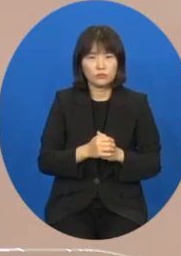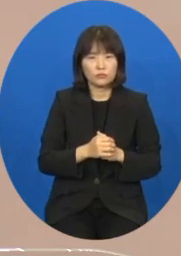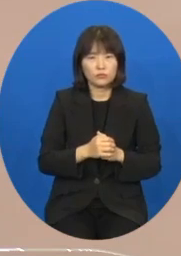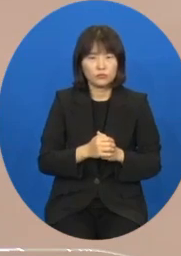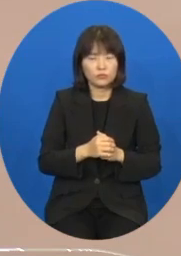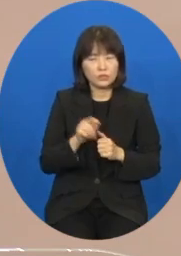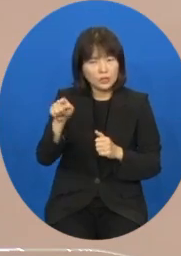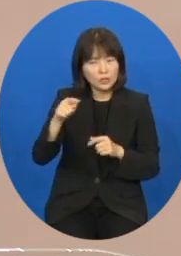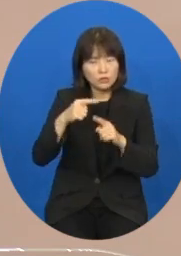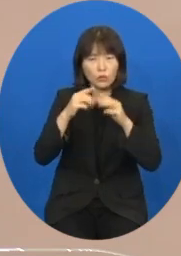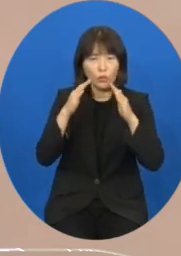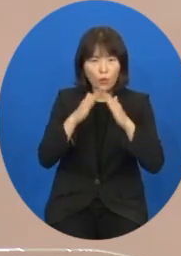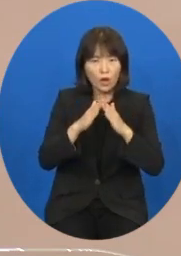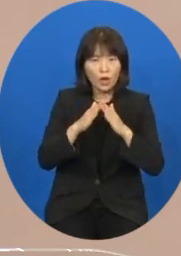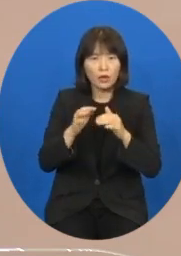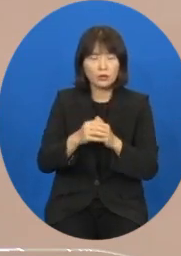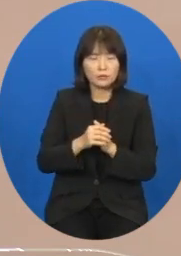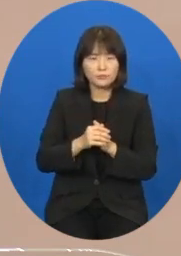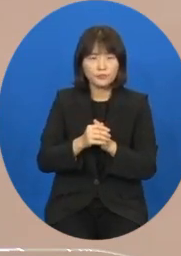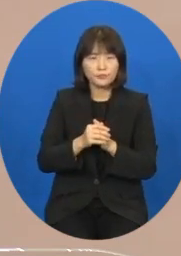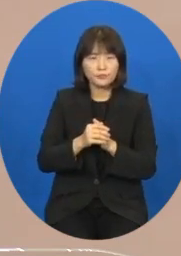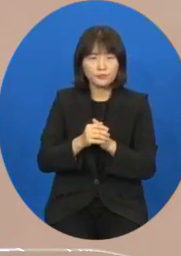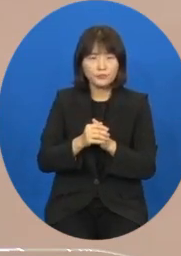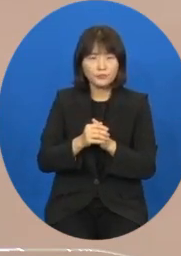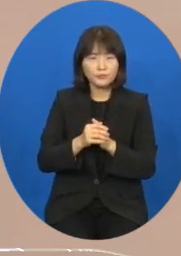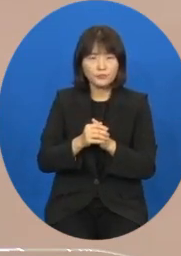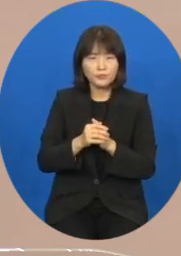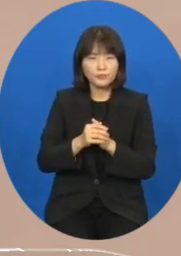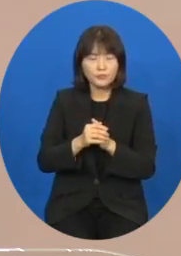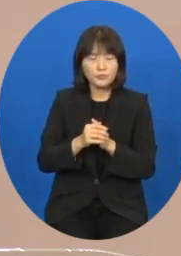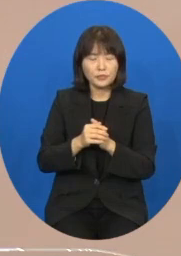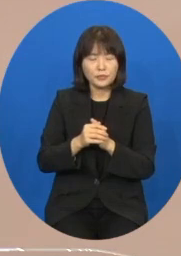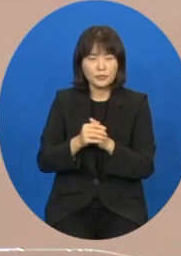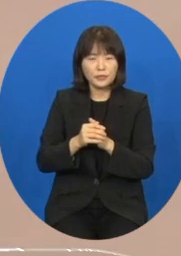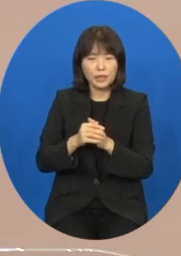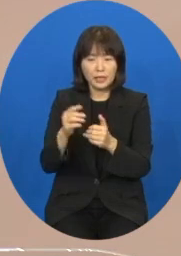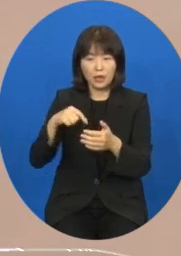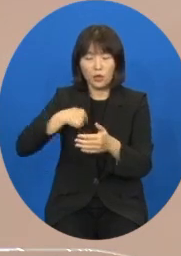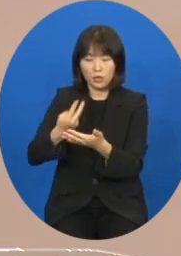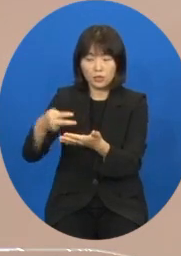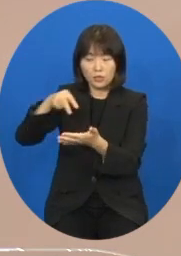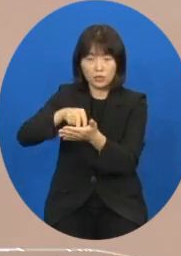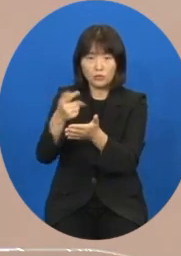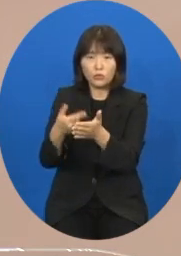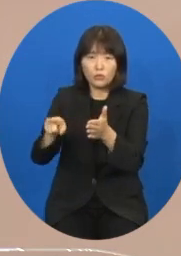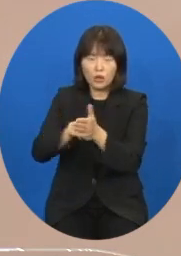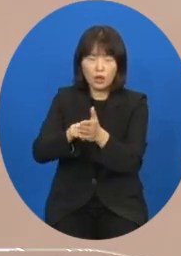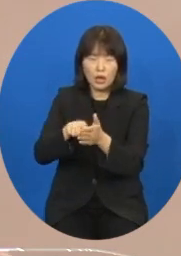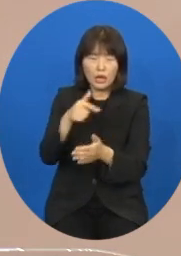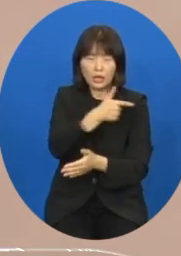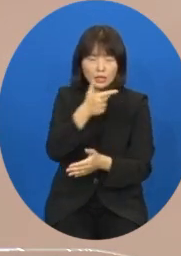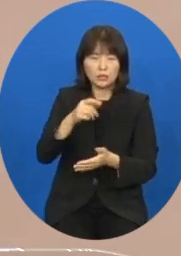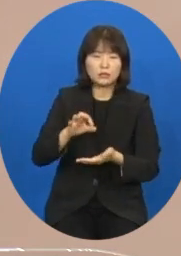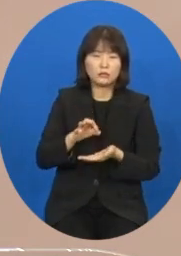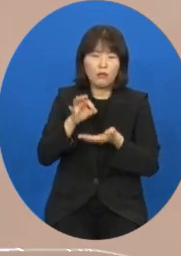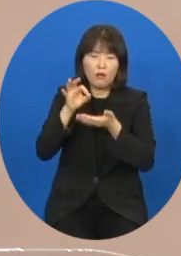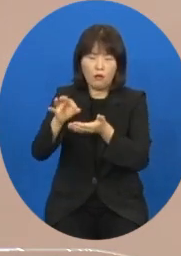교회를 자립을 시켜주려면 상당한 헌금을 해야 됩니다. 그럴 예산이 없는 거예요.